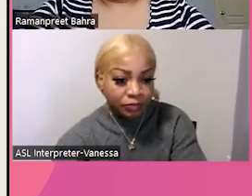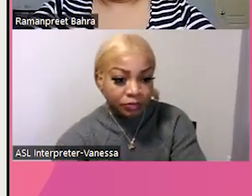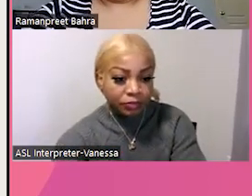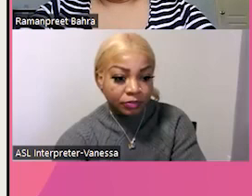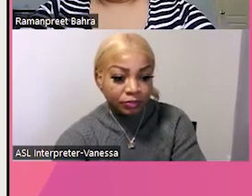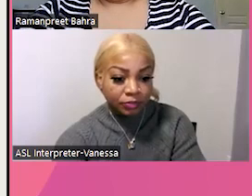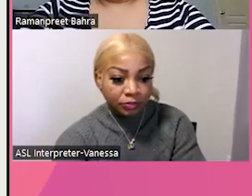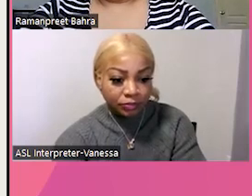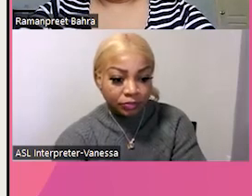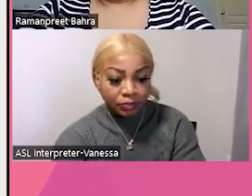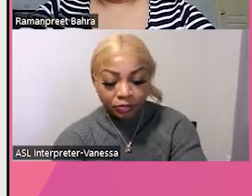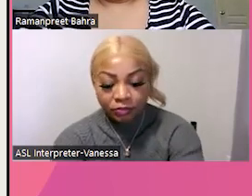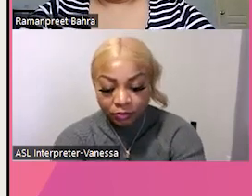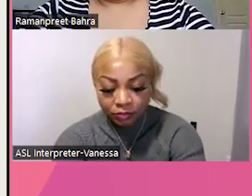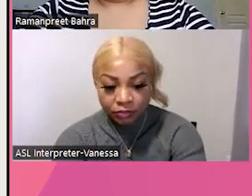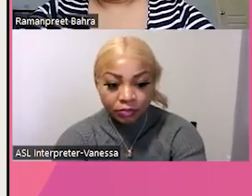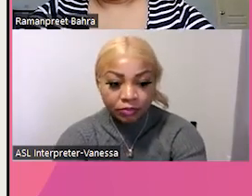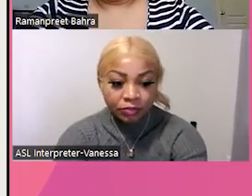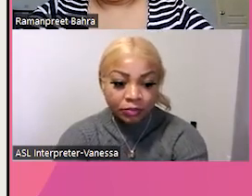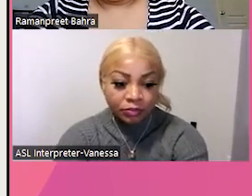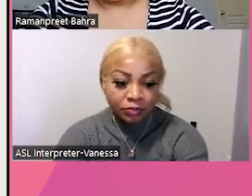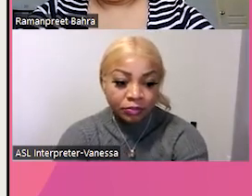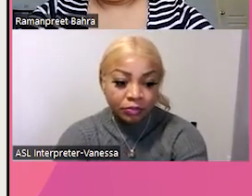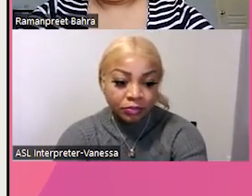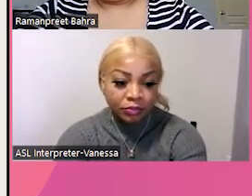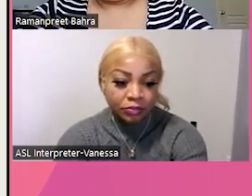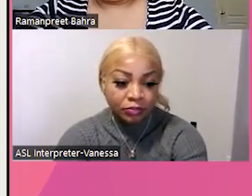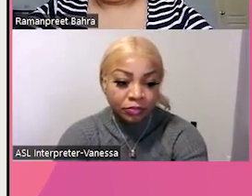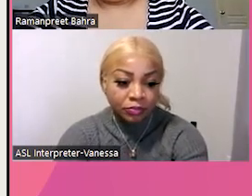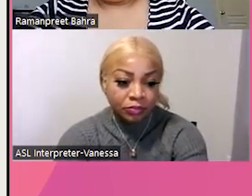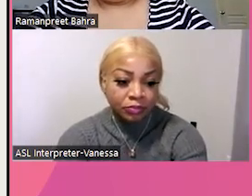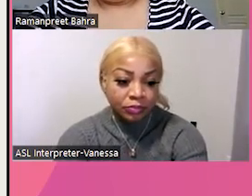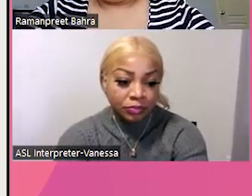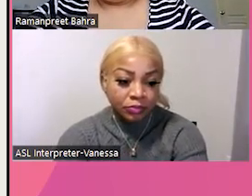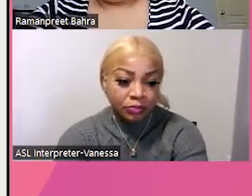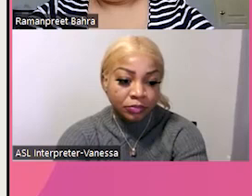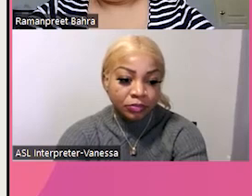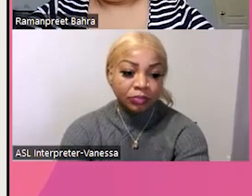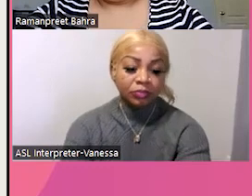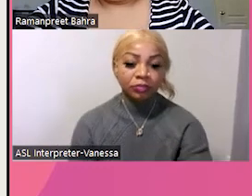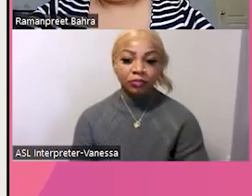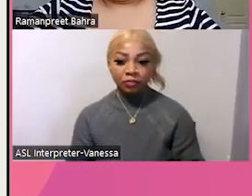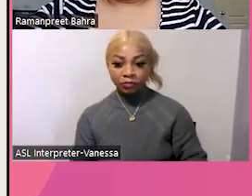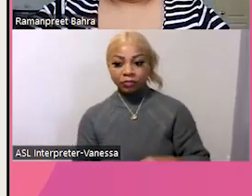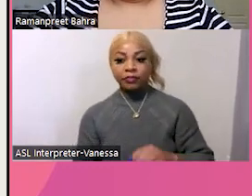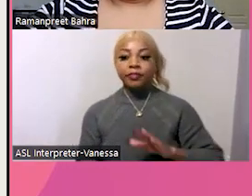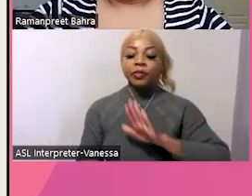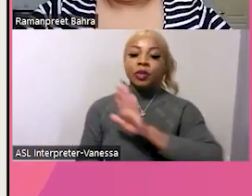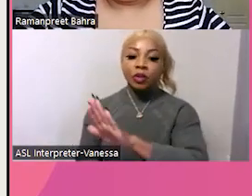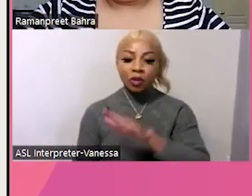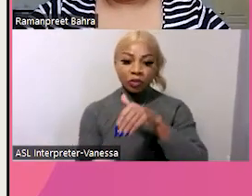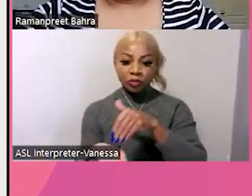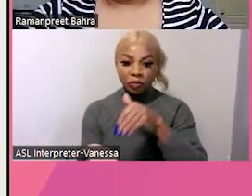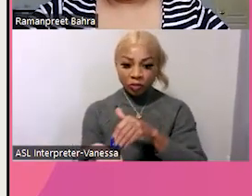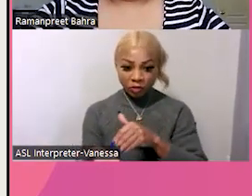c'est une illusion de choix personnel qui est imposée. Et cela est exemplifié par l'expérience